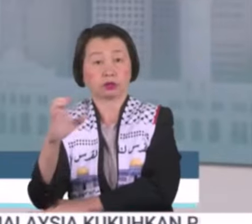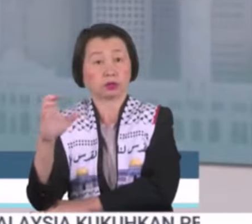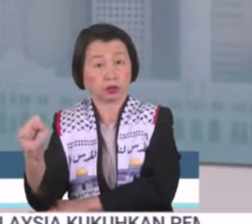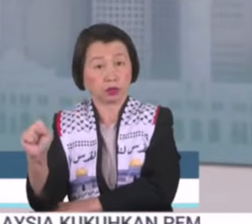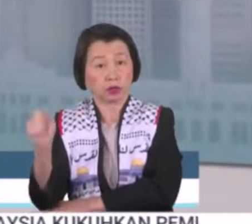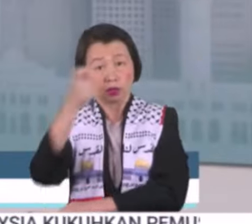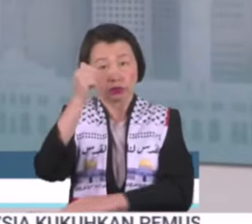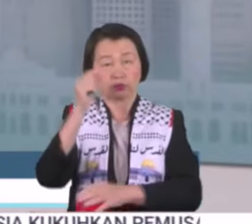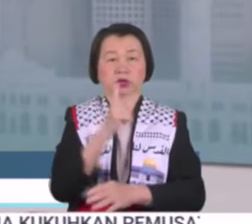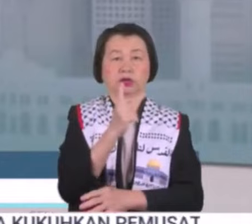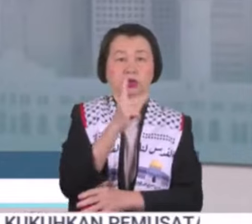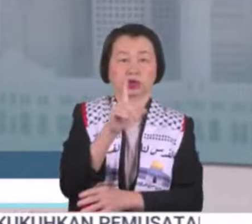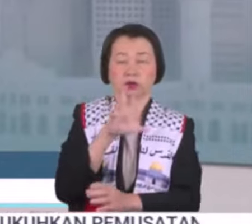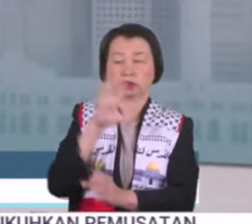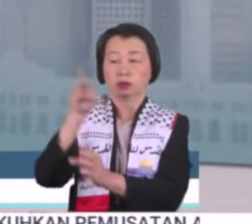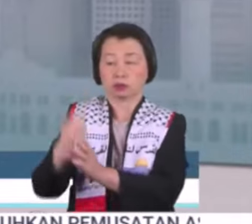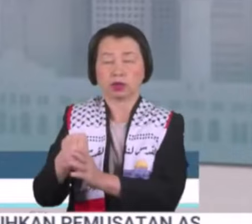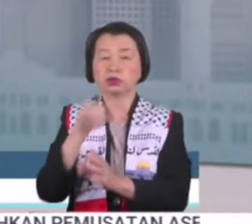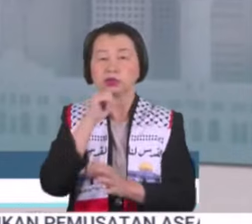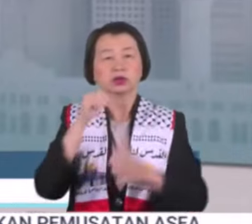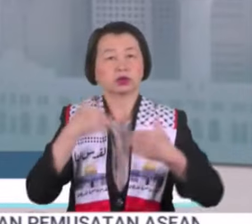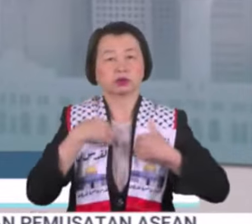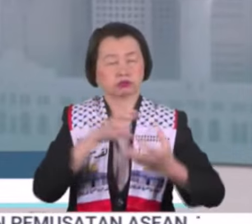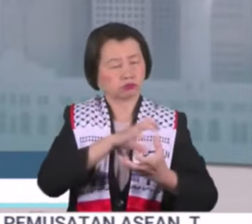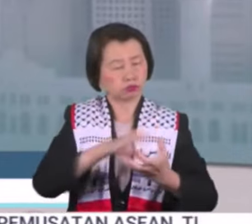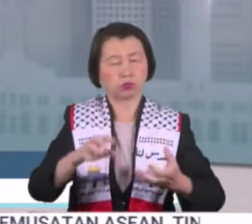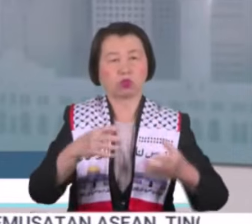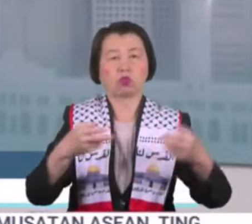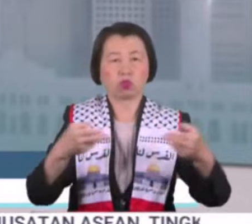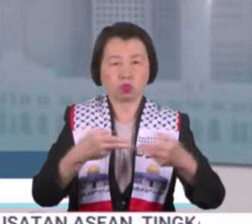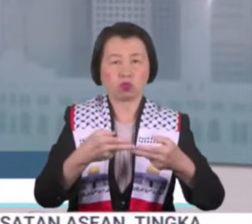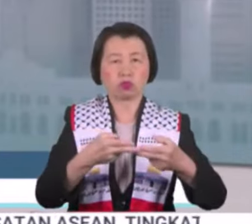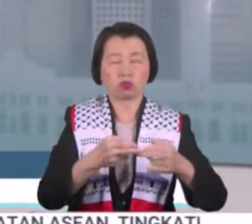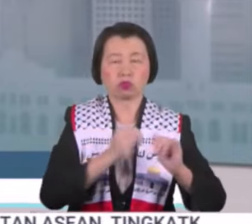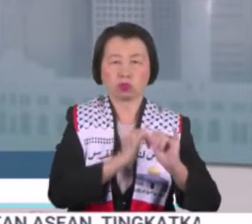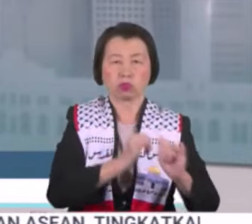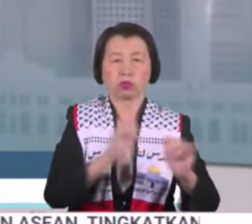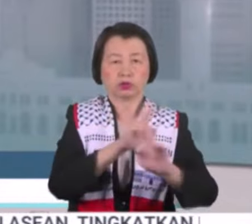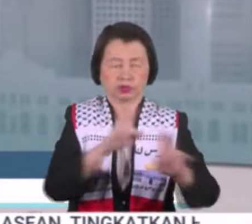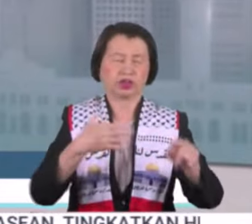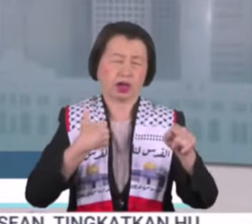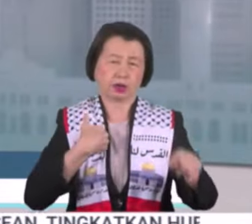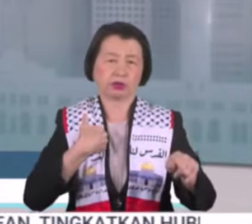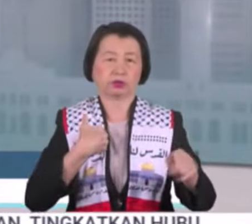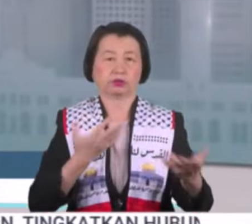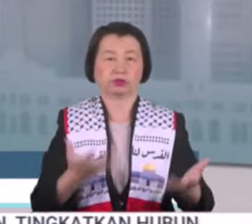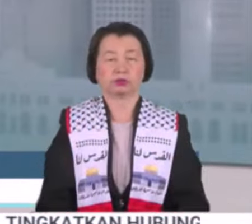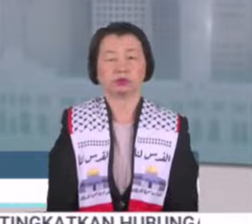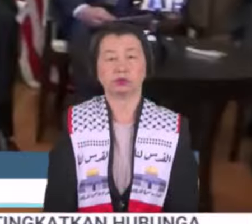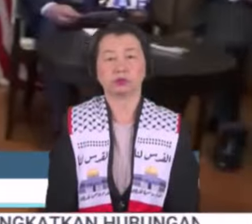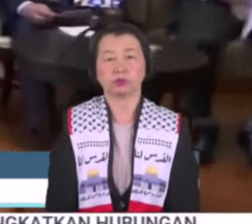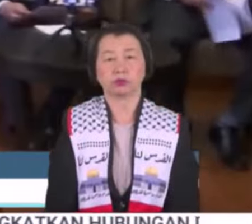kerana penyertaan Kuala Lumpur tidak menjejaskan hubungan diplomatik yang sedia terjalin.